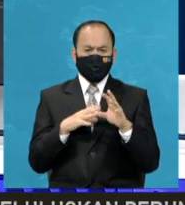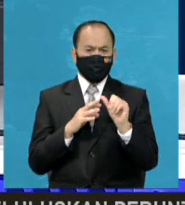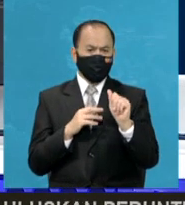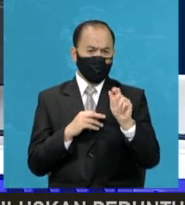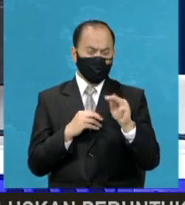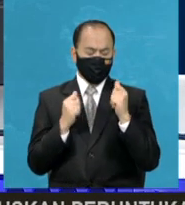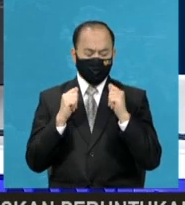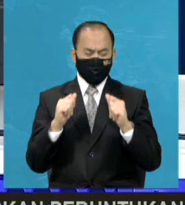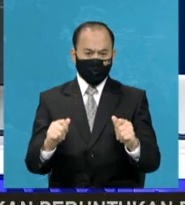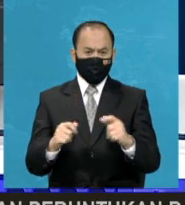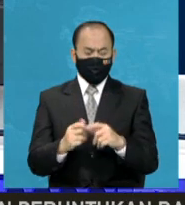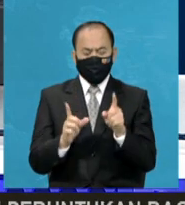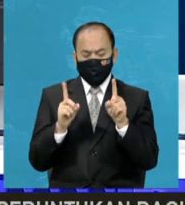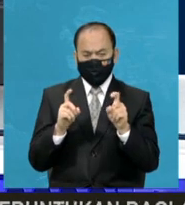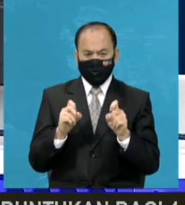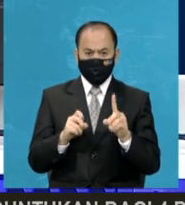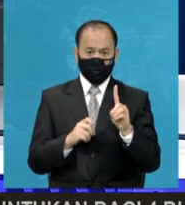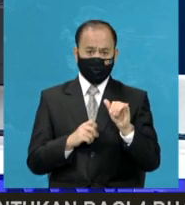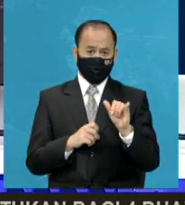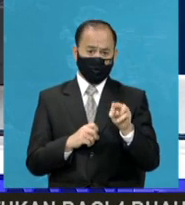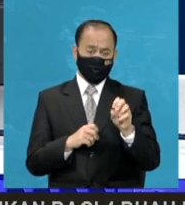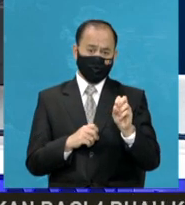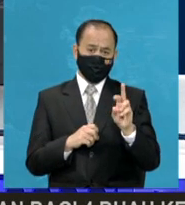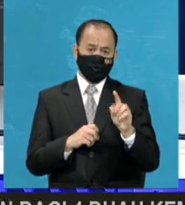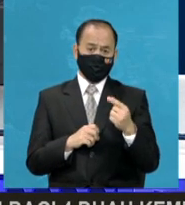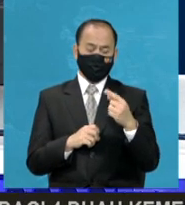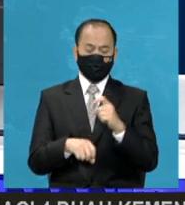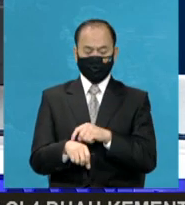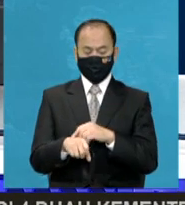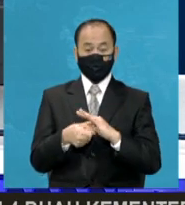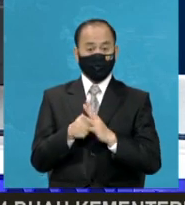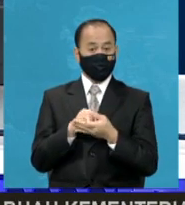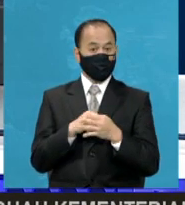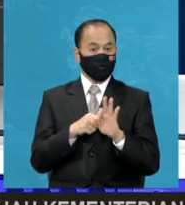menjalankan ujian ujian dan hosting semasa Wa Bang copyrighted